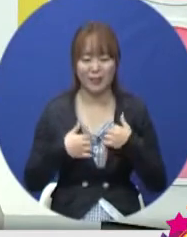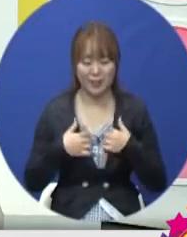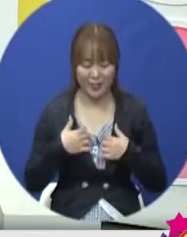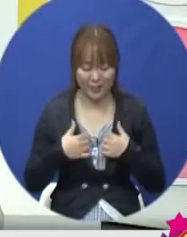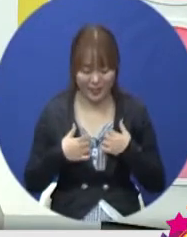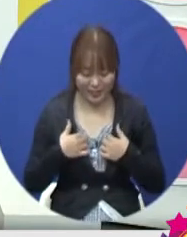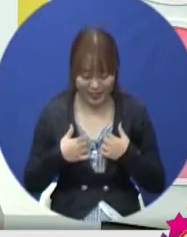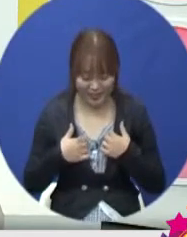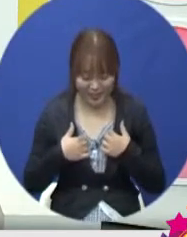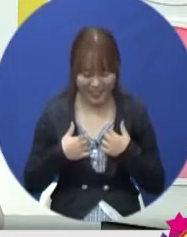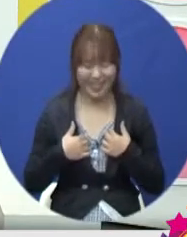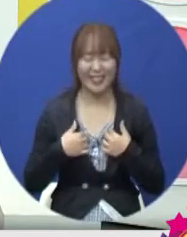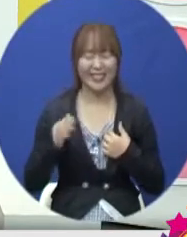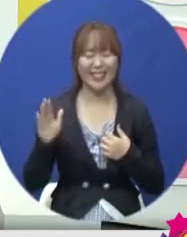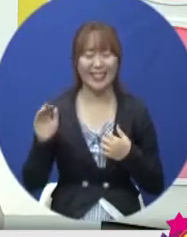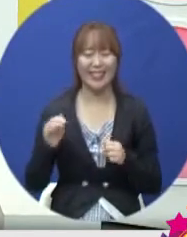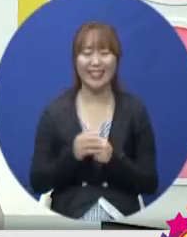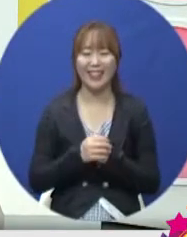반가.